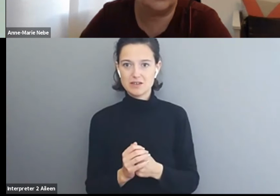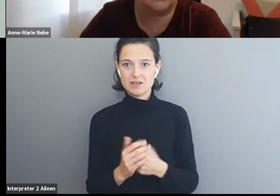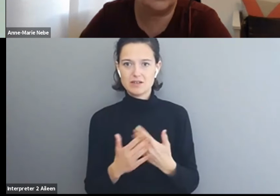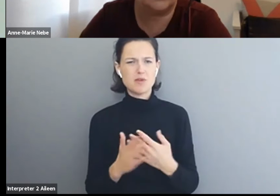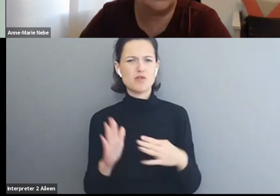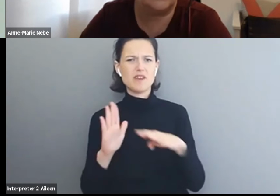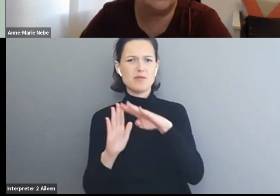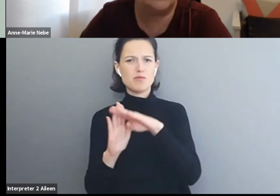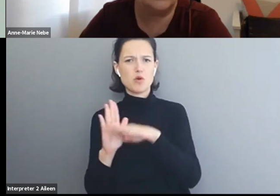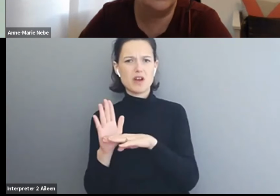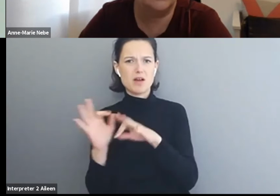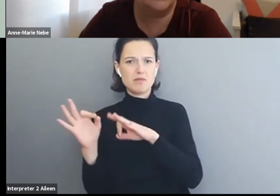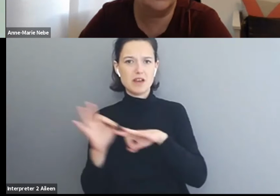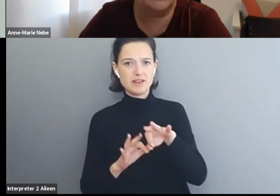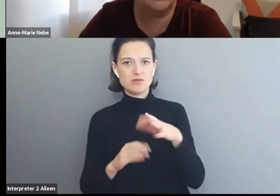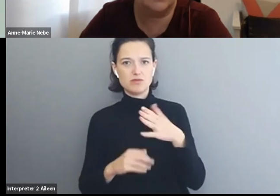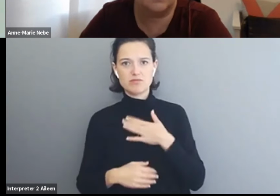immer so erfahren.